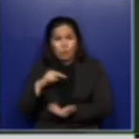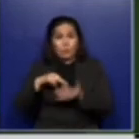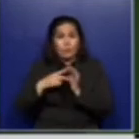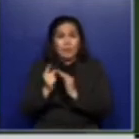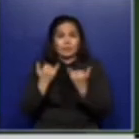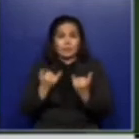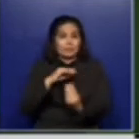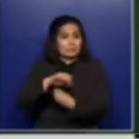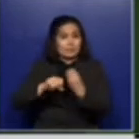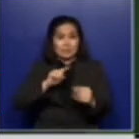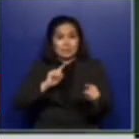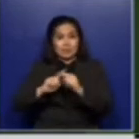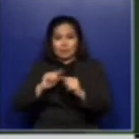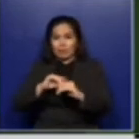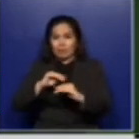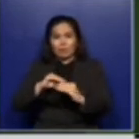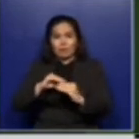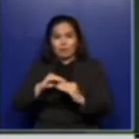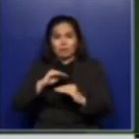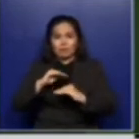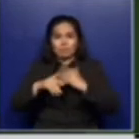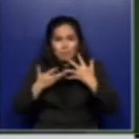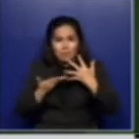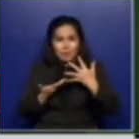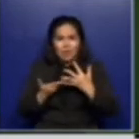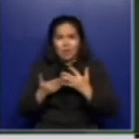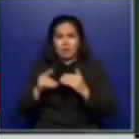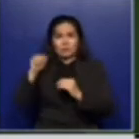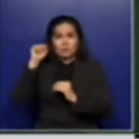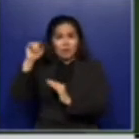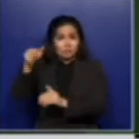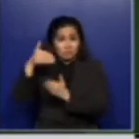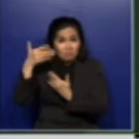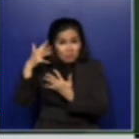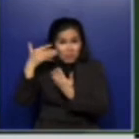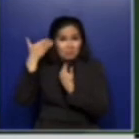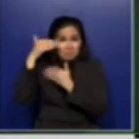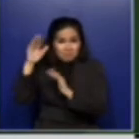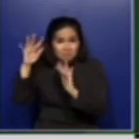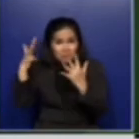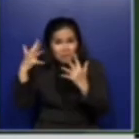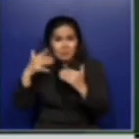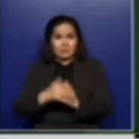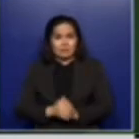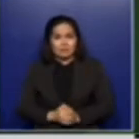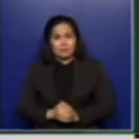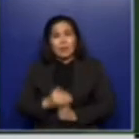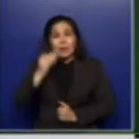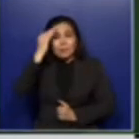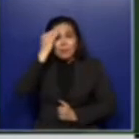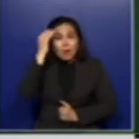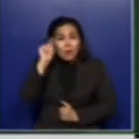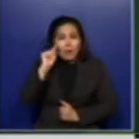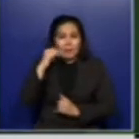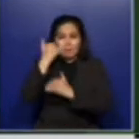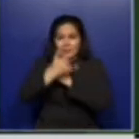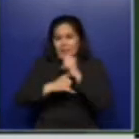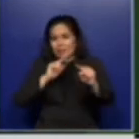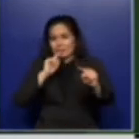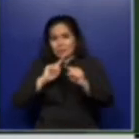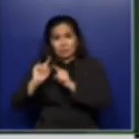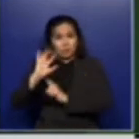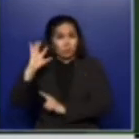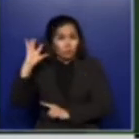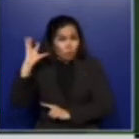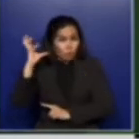กิจใดๆเลยไม่มีการสั่งสินค้าเข้ามาไม่มีการส่งสินค้าออกไปเนื่องจากว่าทุกประเทศในขณะนี้อยู่